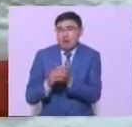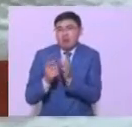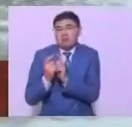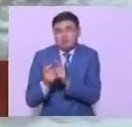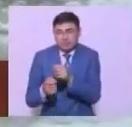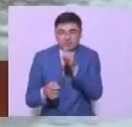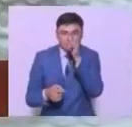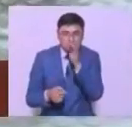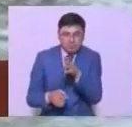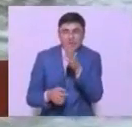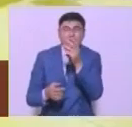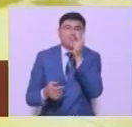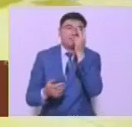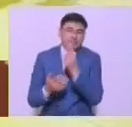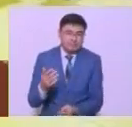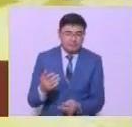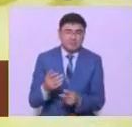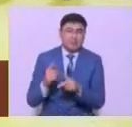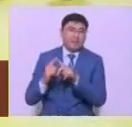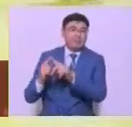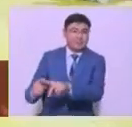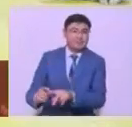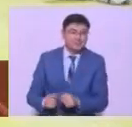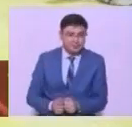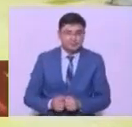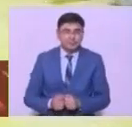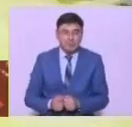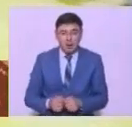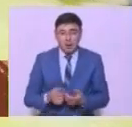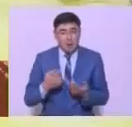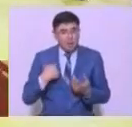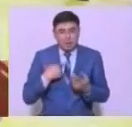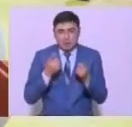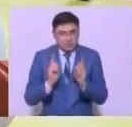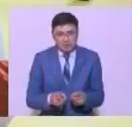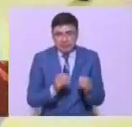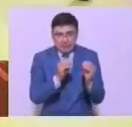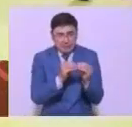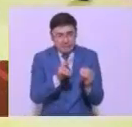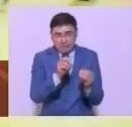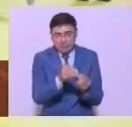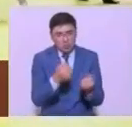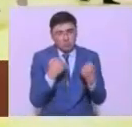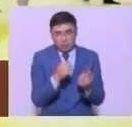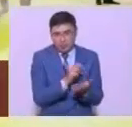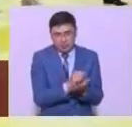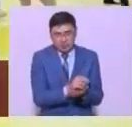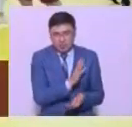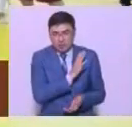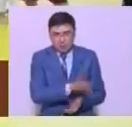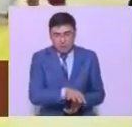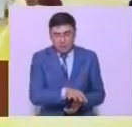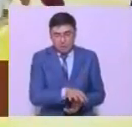этих состязаниях и что смог добиться такого результата, учитывая мой перерыв в спорте на 10-15 лет. В следующем году снова